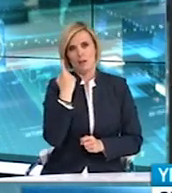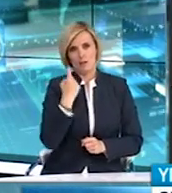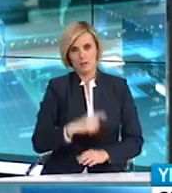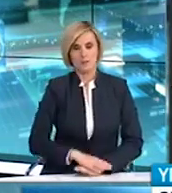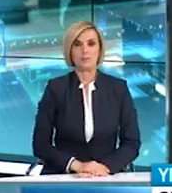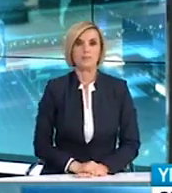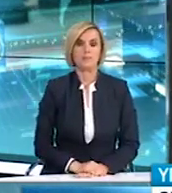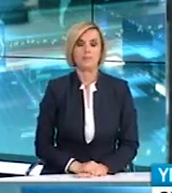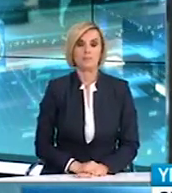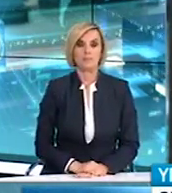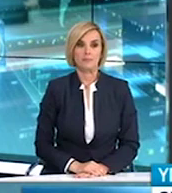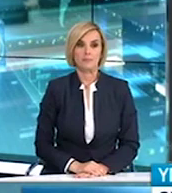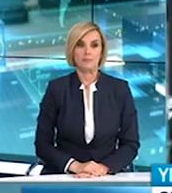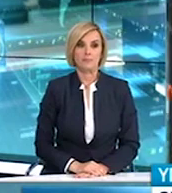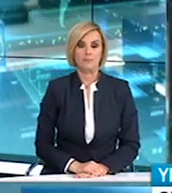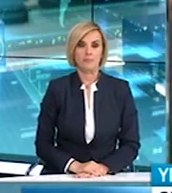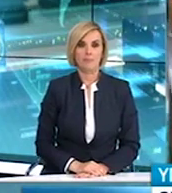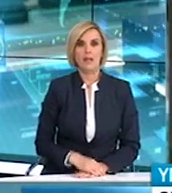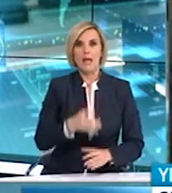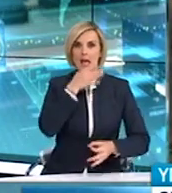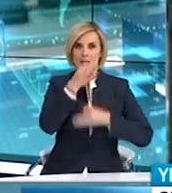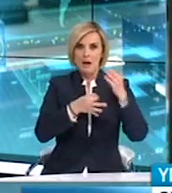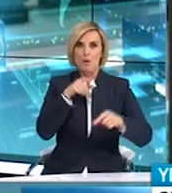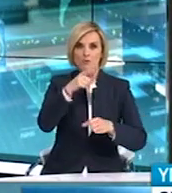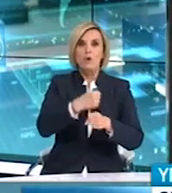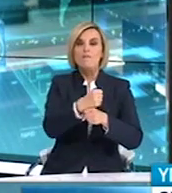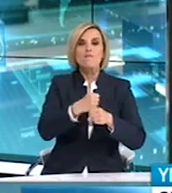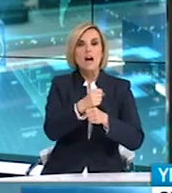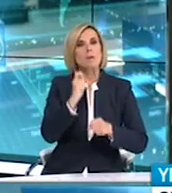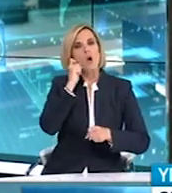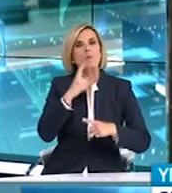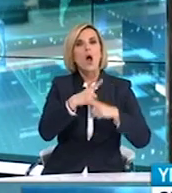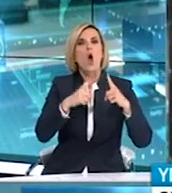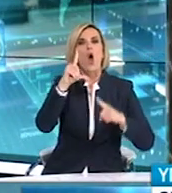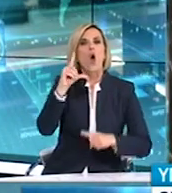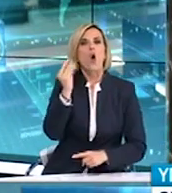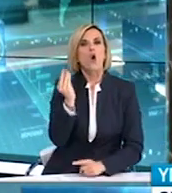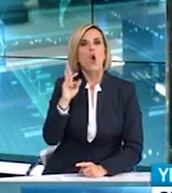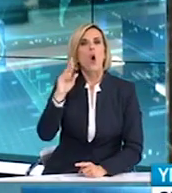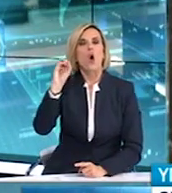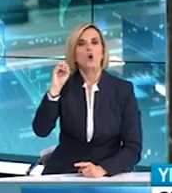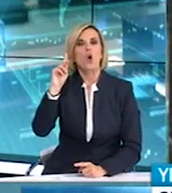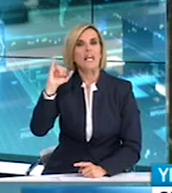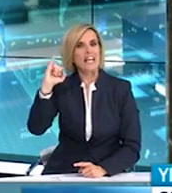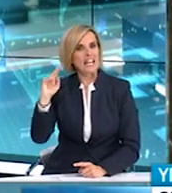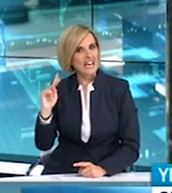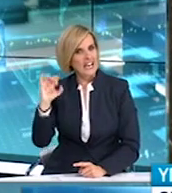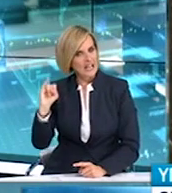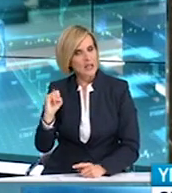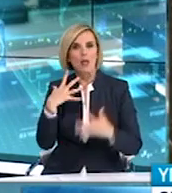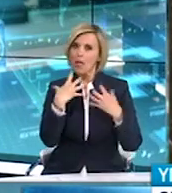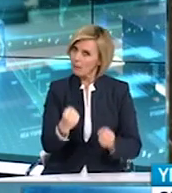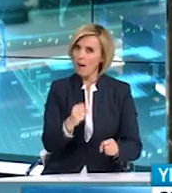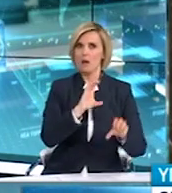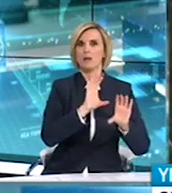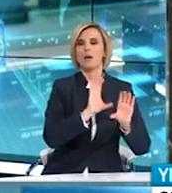Να σημειώσω για μία ακόμη φορά ότι η χλωροκίνη υπάρχει στην αγορά, υπάρχει απόθεμα και διατίθεται με